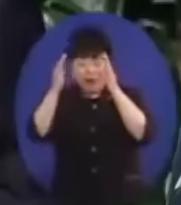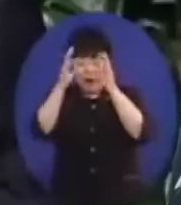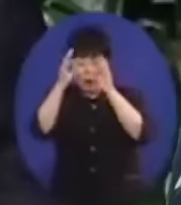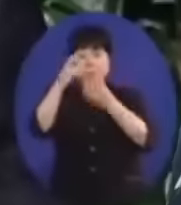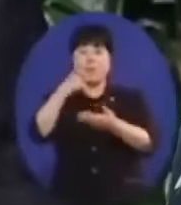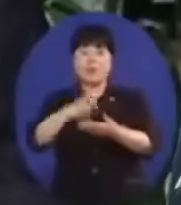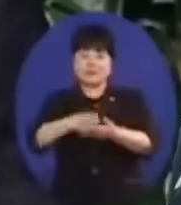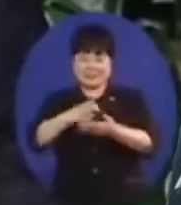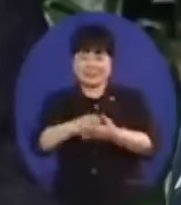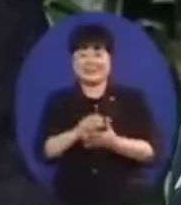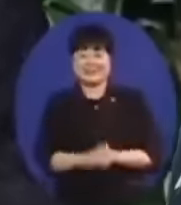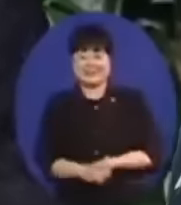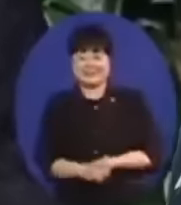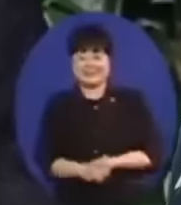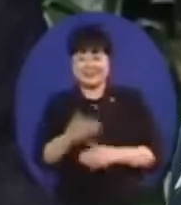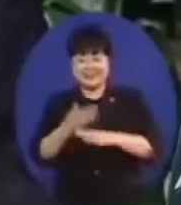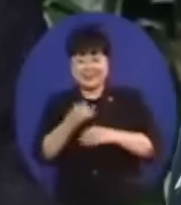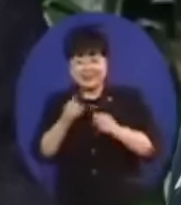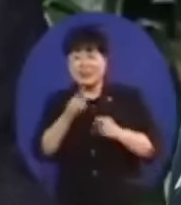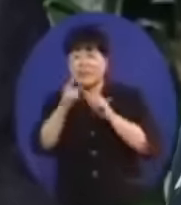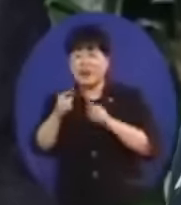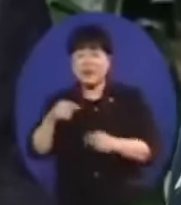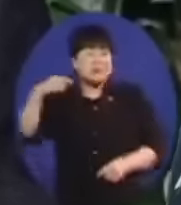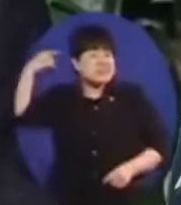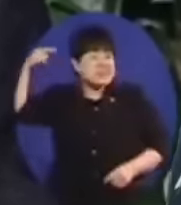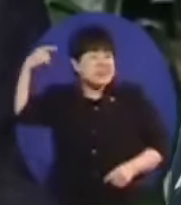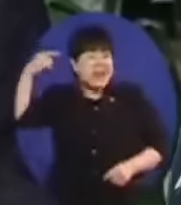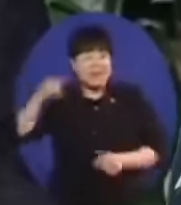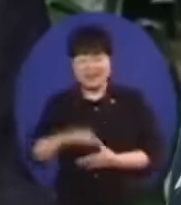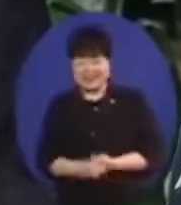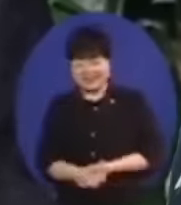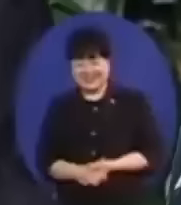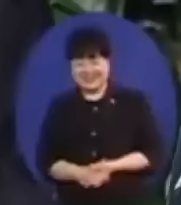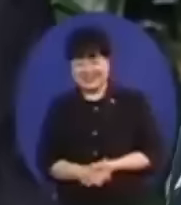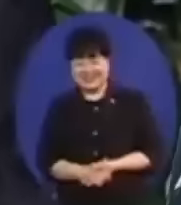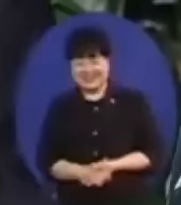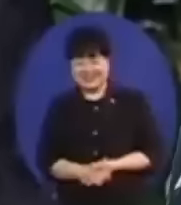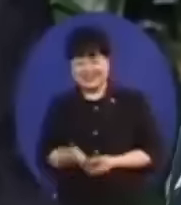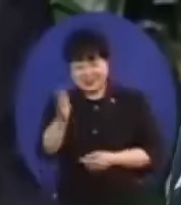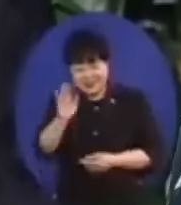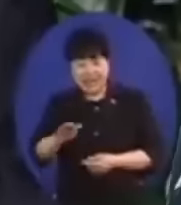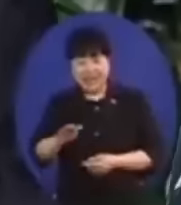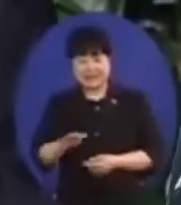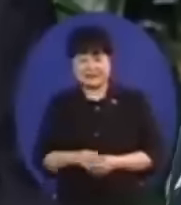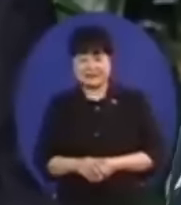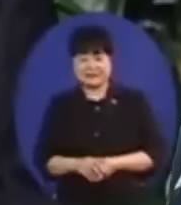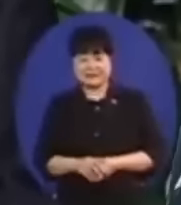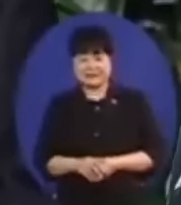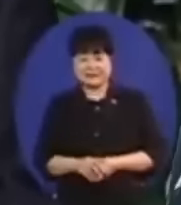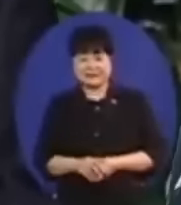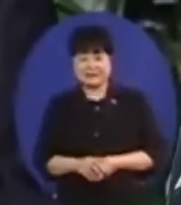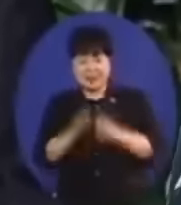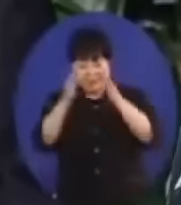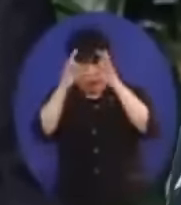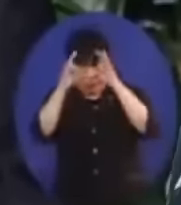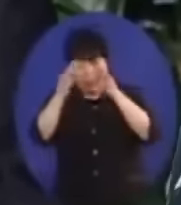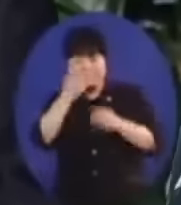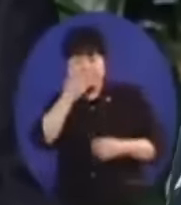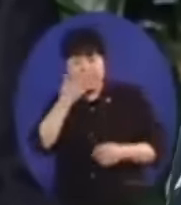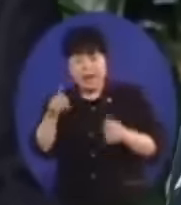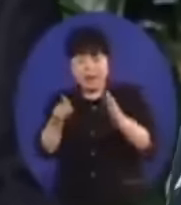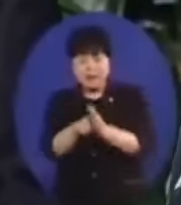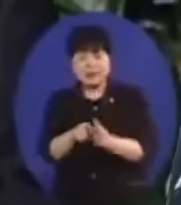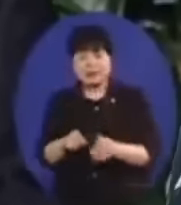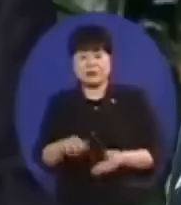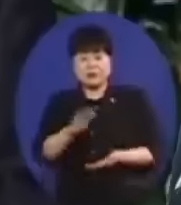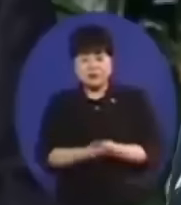법칙입니다. 다른 사람들에게 말하면 미쳤다 그러죠. 그러나 자기는 바라보는 것입니다. 마음의